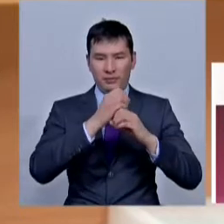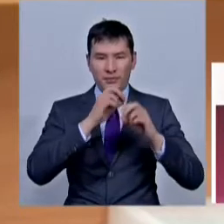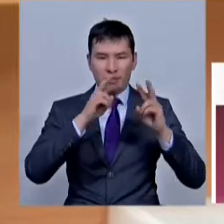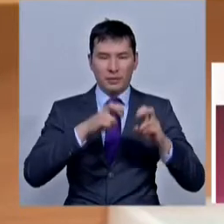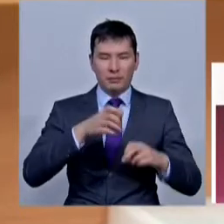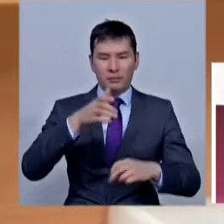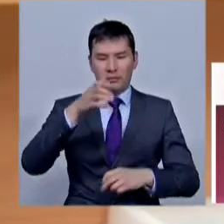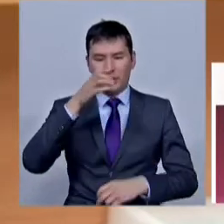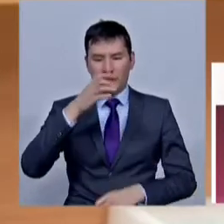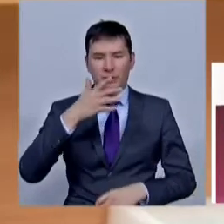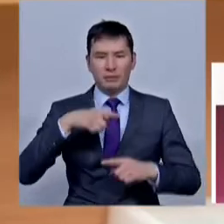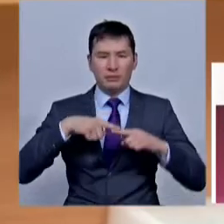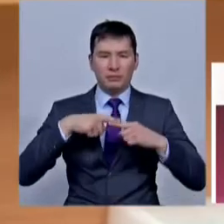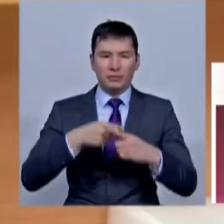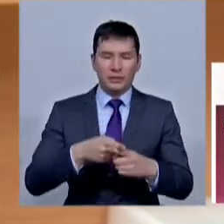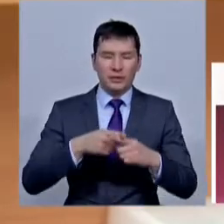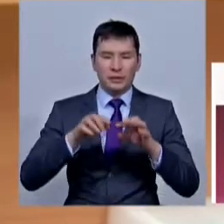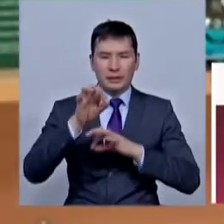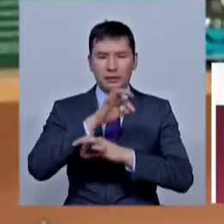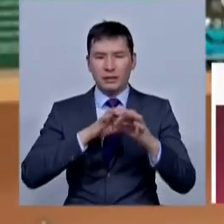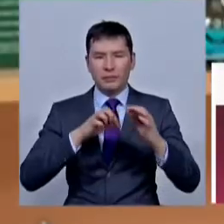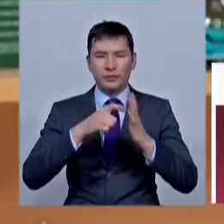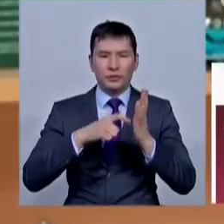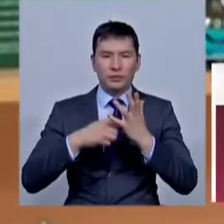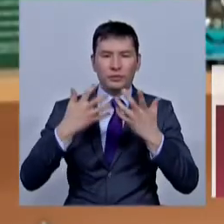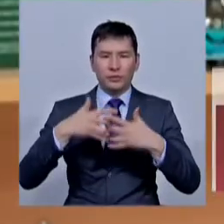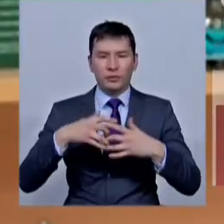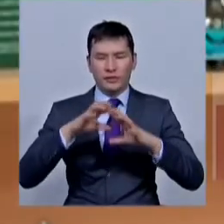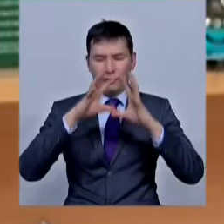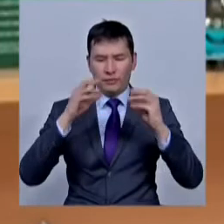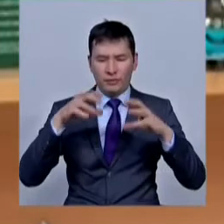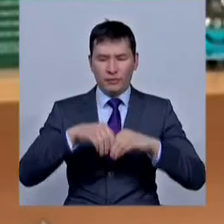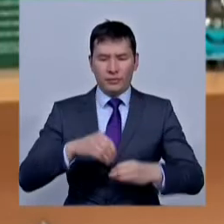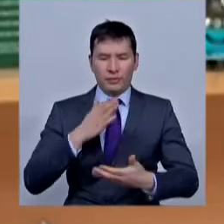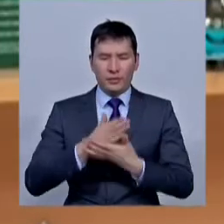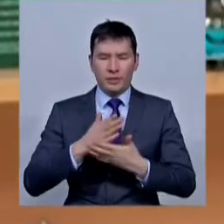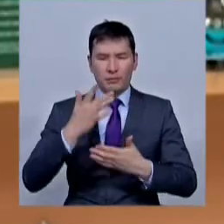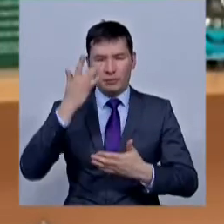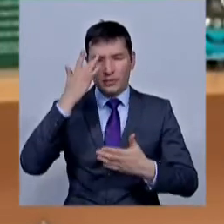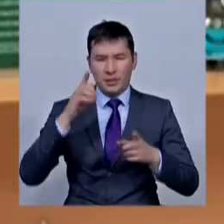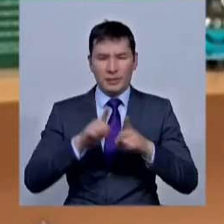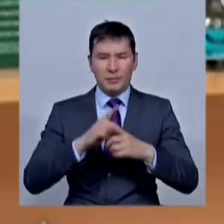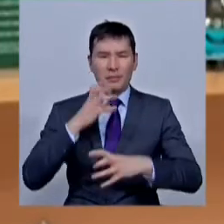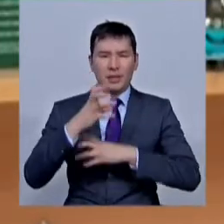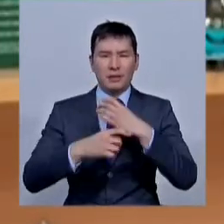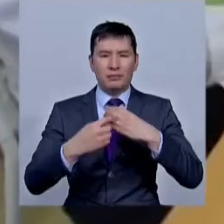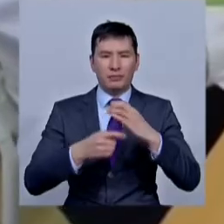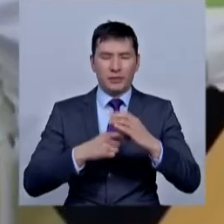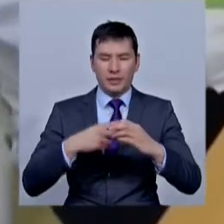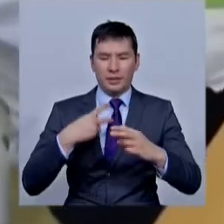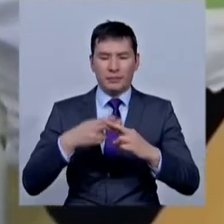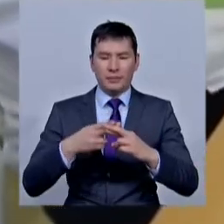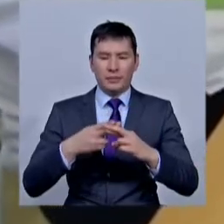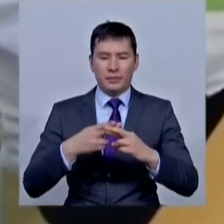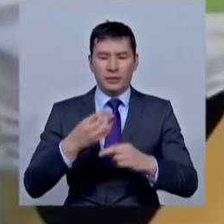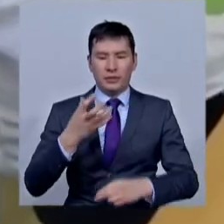инженерия бар, технология бар, математика бар. Жүргізілетін әртүрлі технологияларға балдардың қызығушылығы өте жоғары. Айта кету